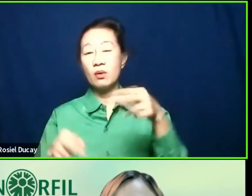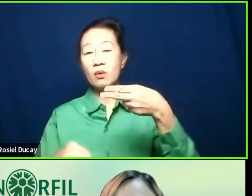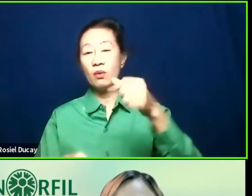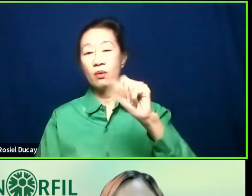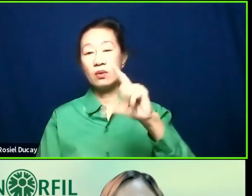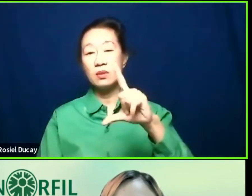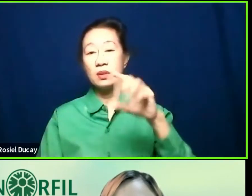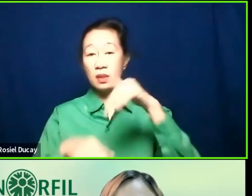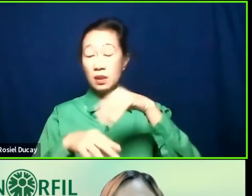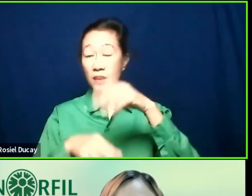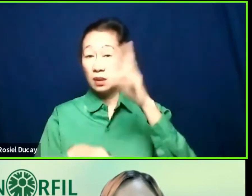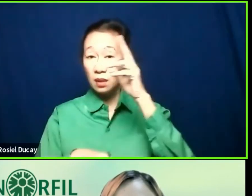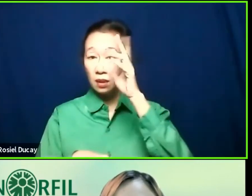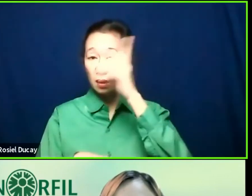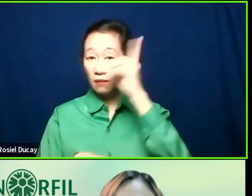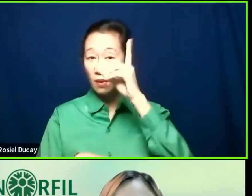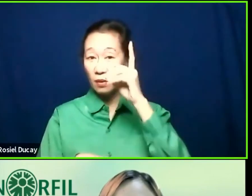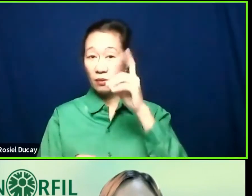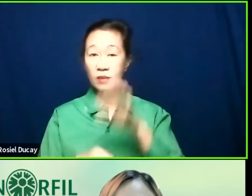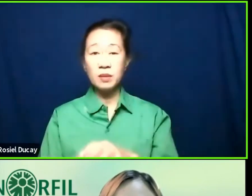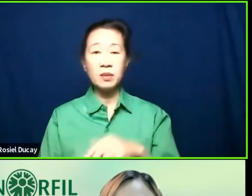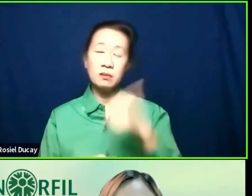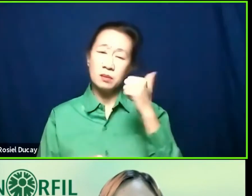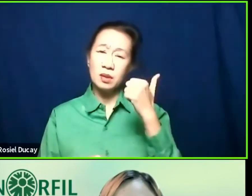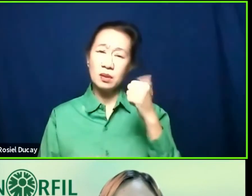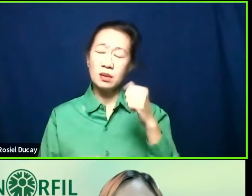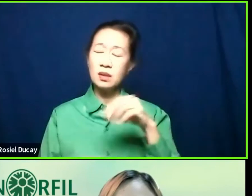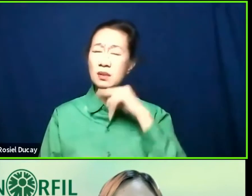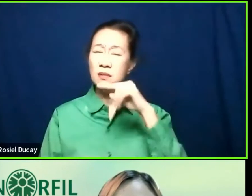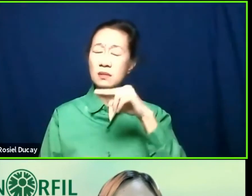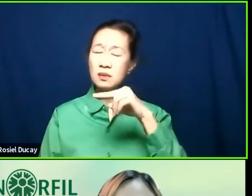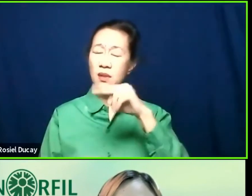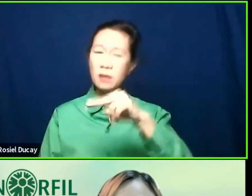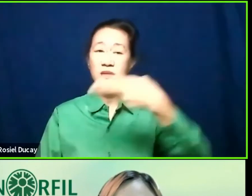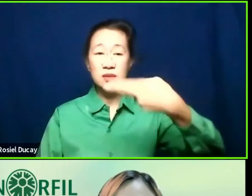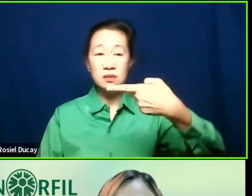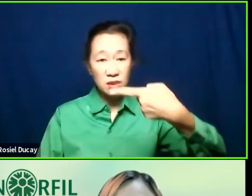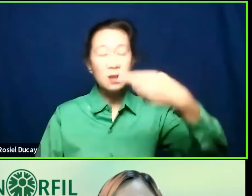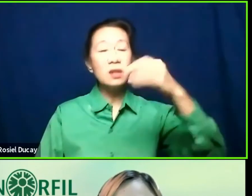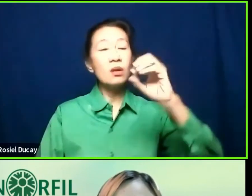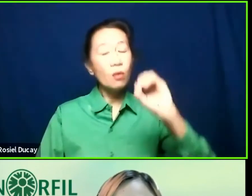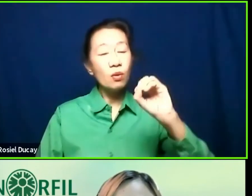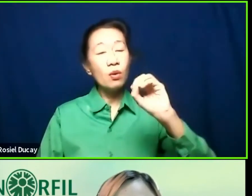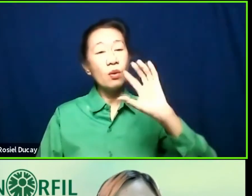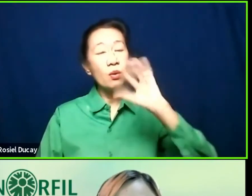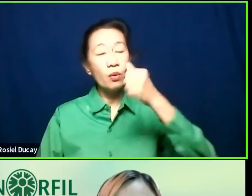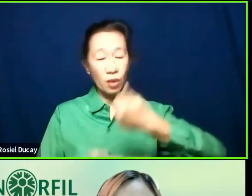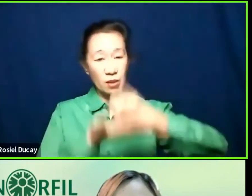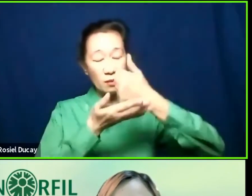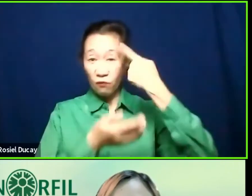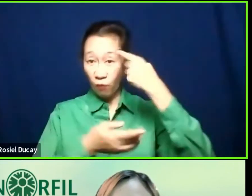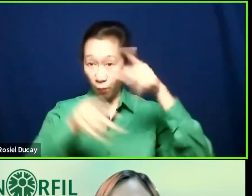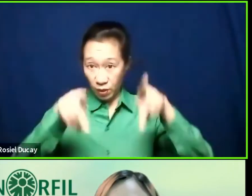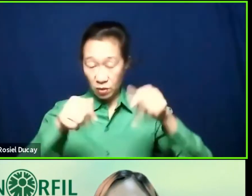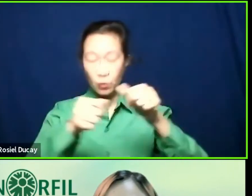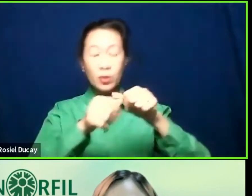mga non-government organization na tumutulong, no, sa mga persons with disabilities,